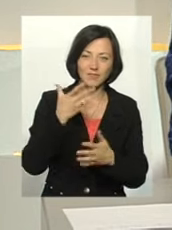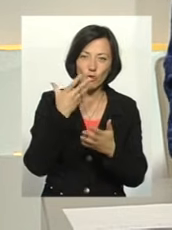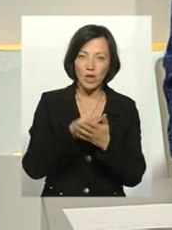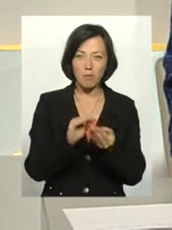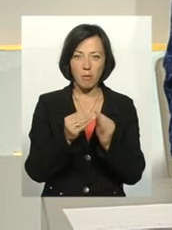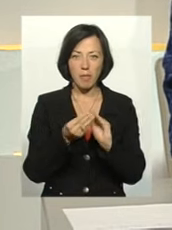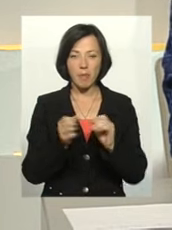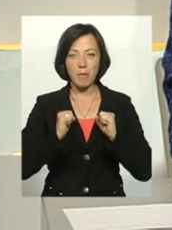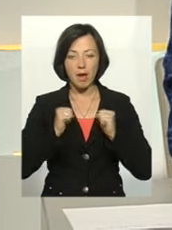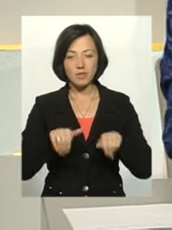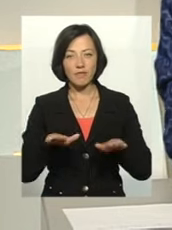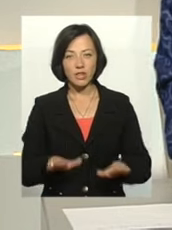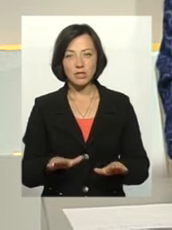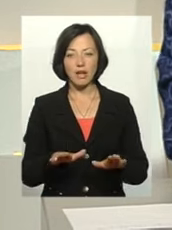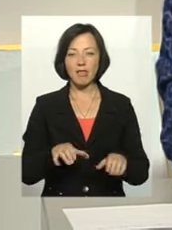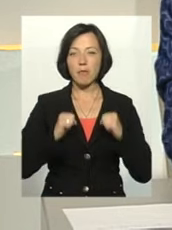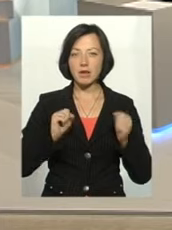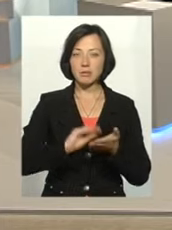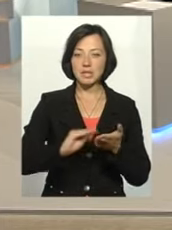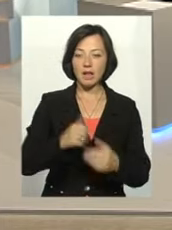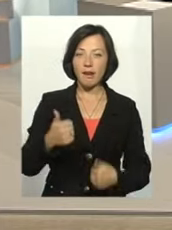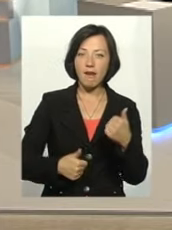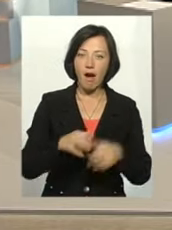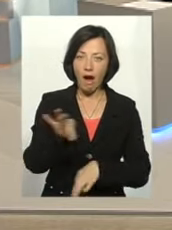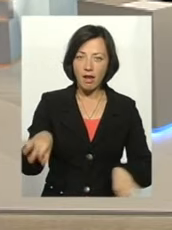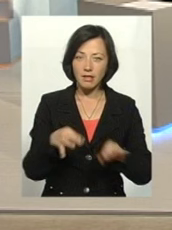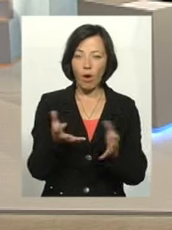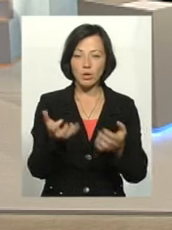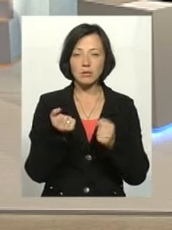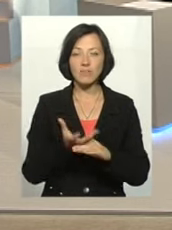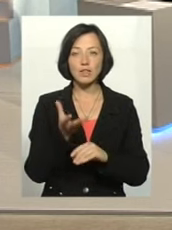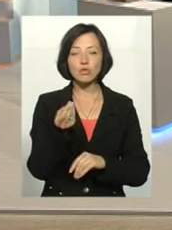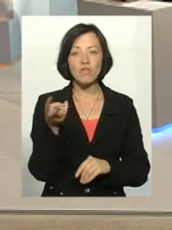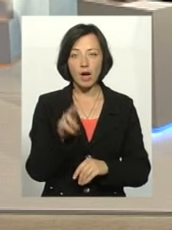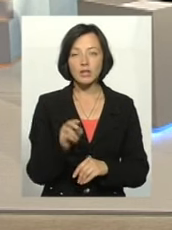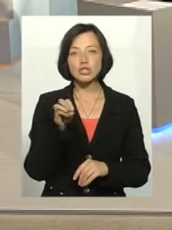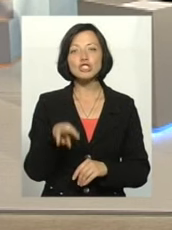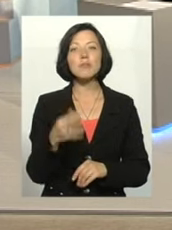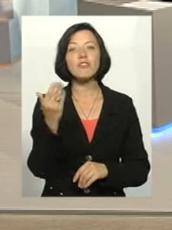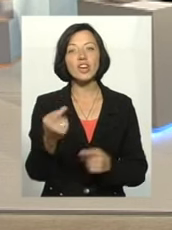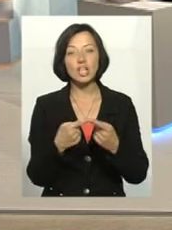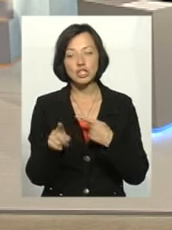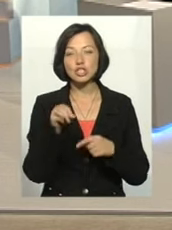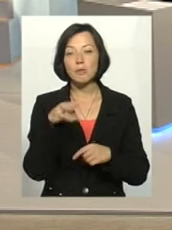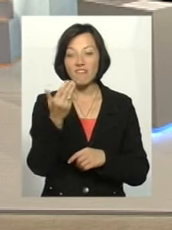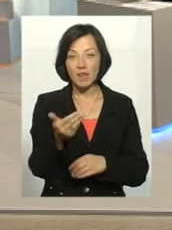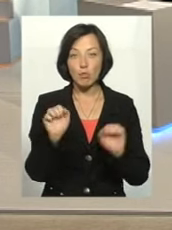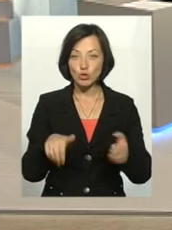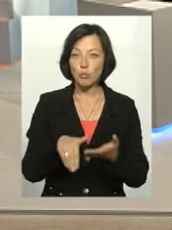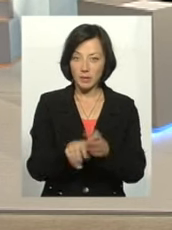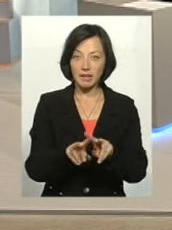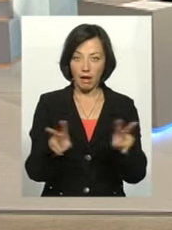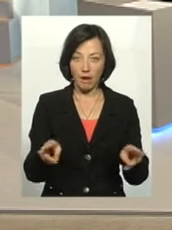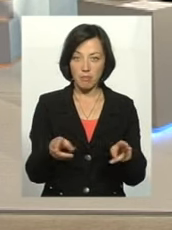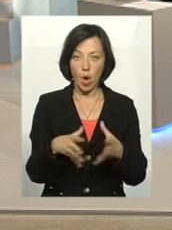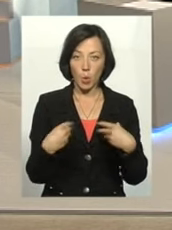проблеми, намагаються теж писати гранти або пишуть їх, отримують фінансування. Чим ви інші і чим ви можете допомогти таким